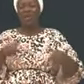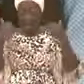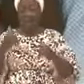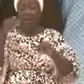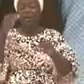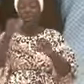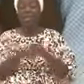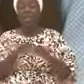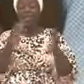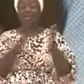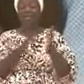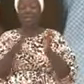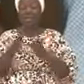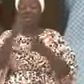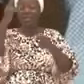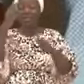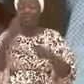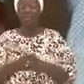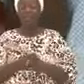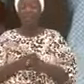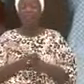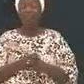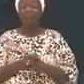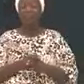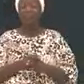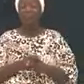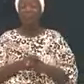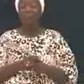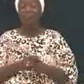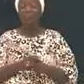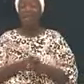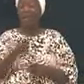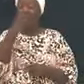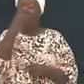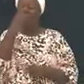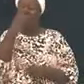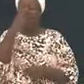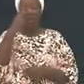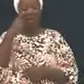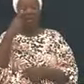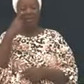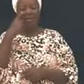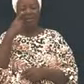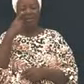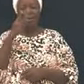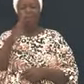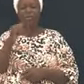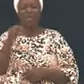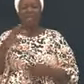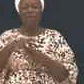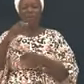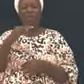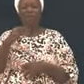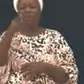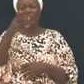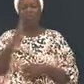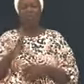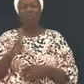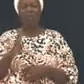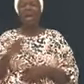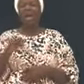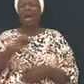de jésus les yeux aveugles par l'esprit je vous recommande